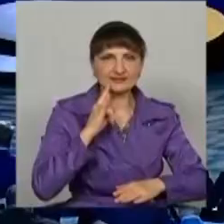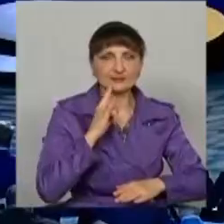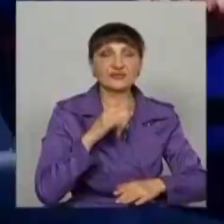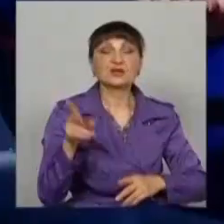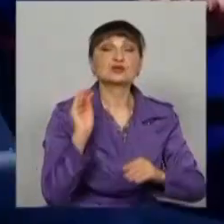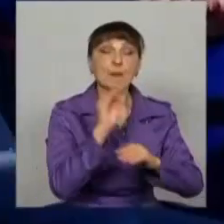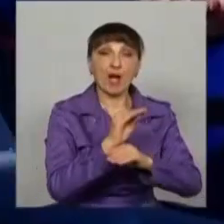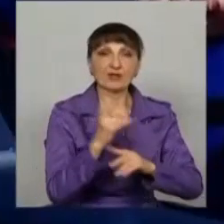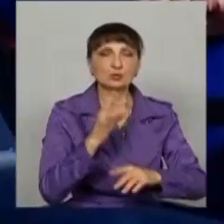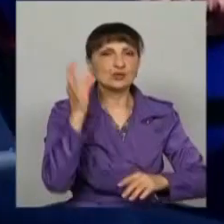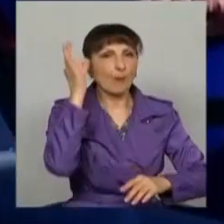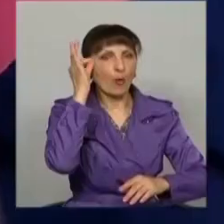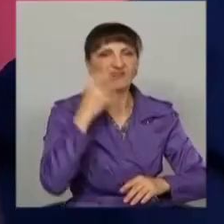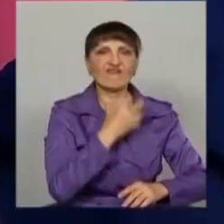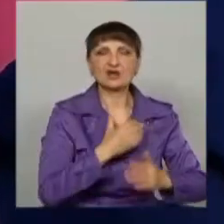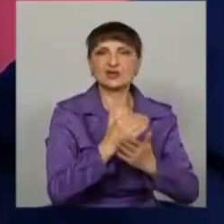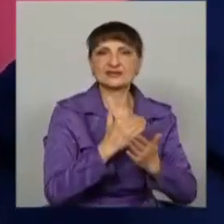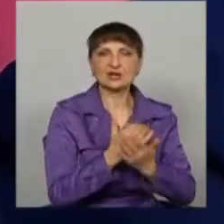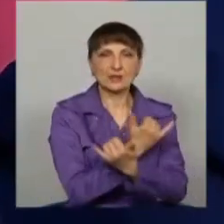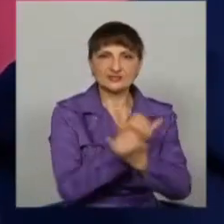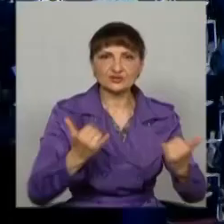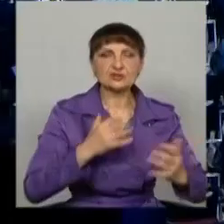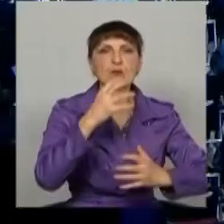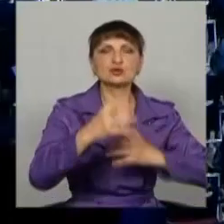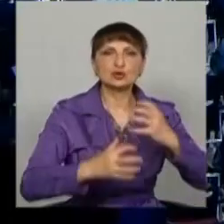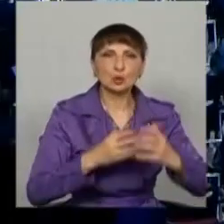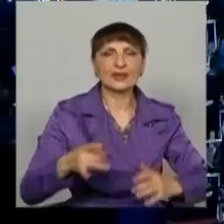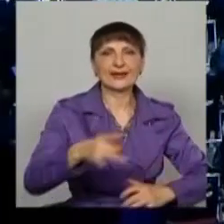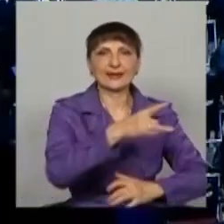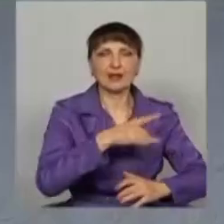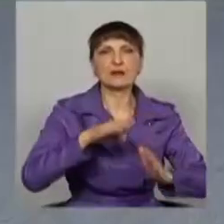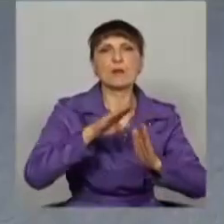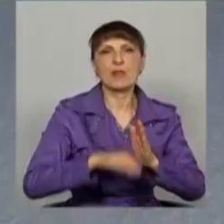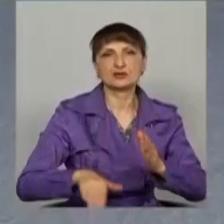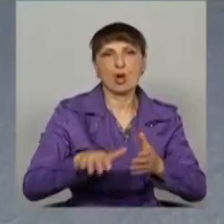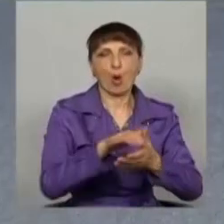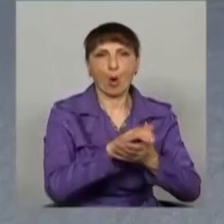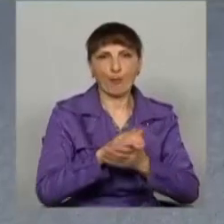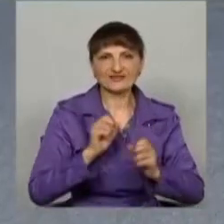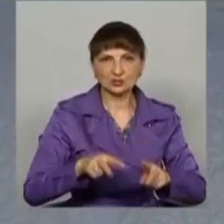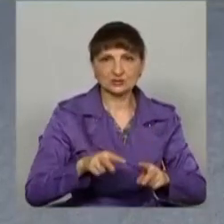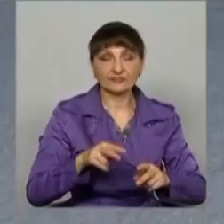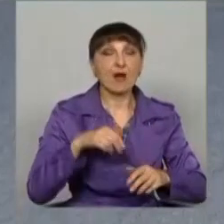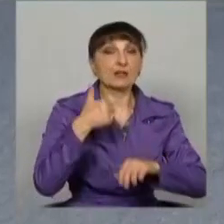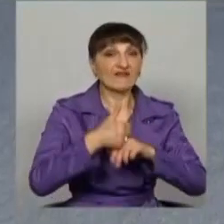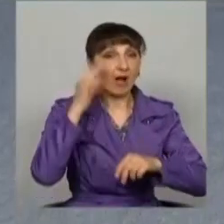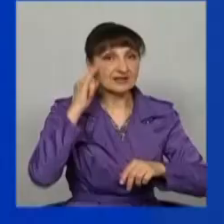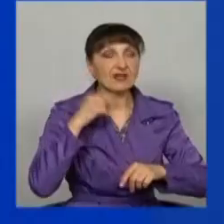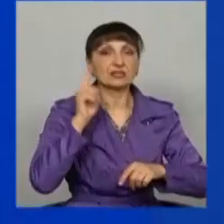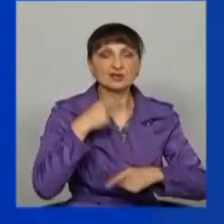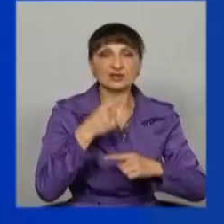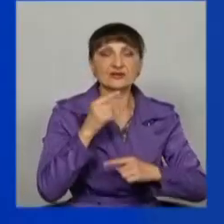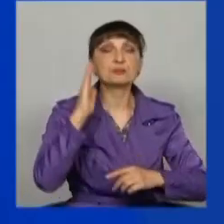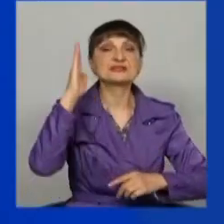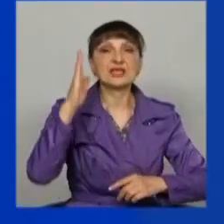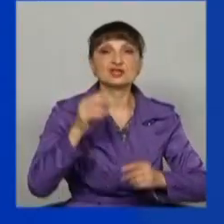всегда помнить о важнейшей задаче – обеспечении международной и региональной безопасности. Глава государства также не исключил, что в